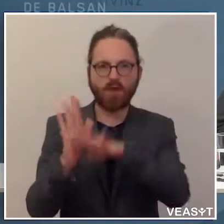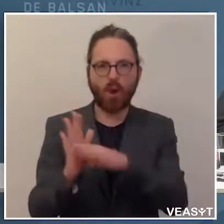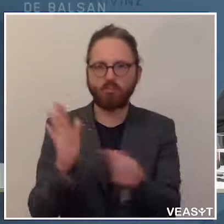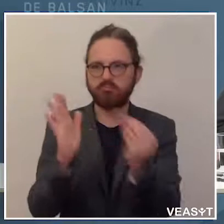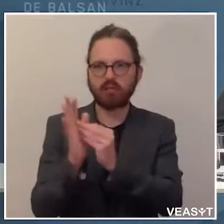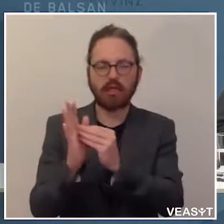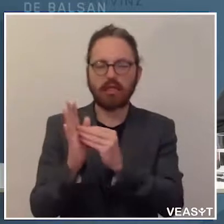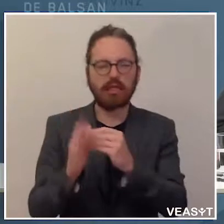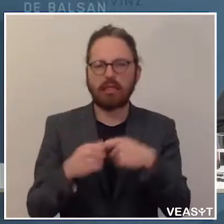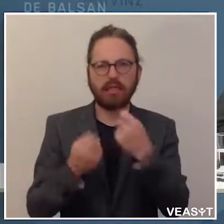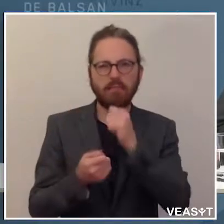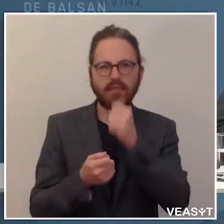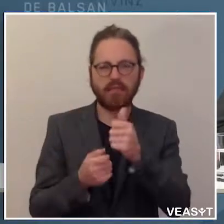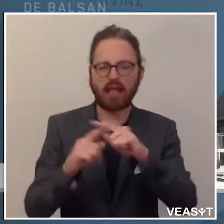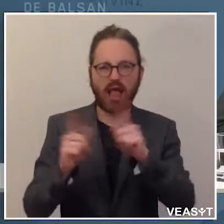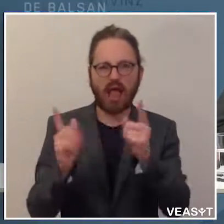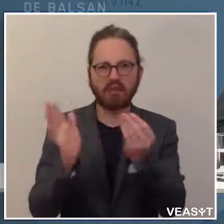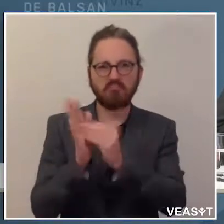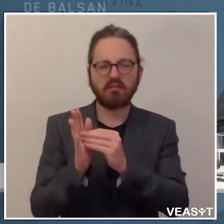classics hundred